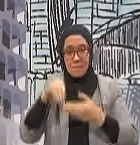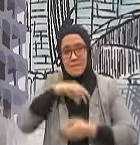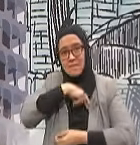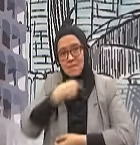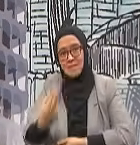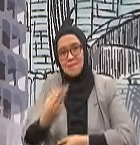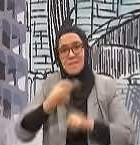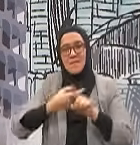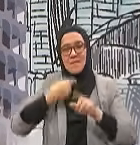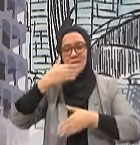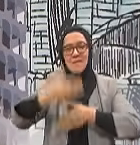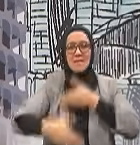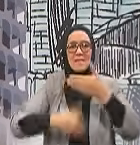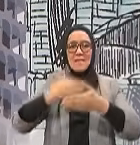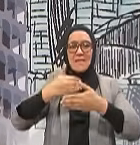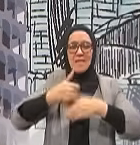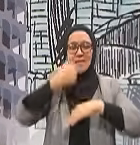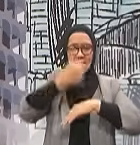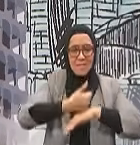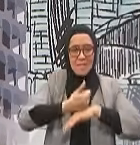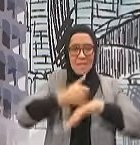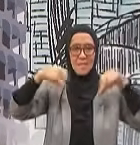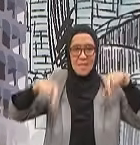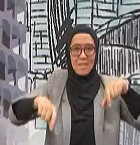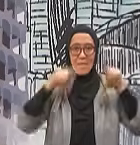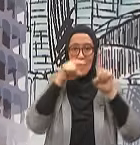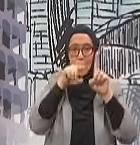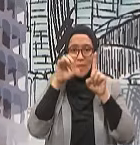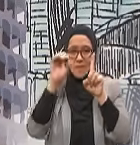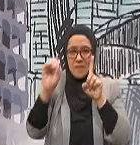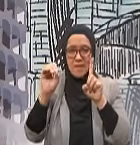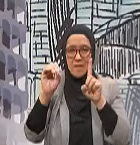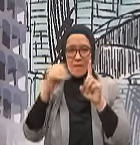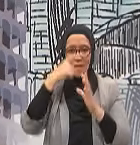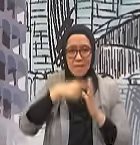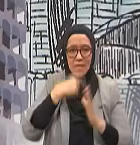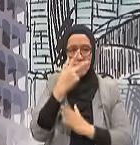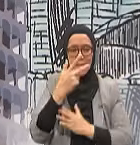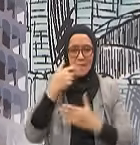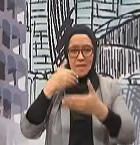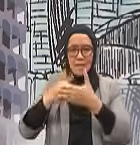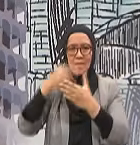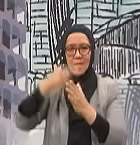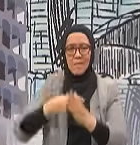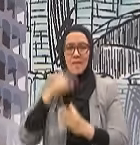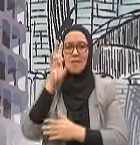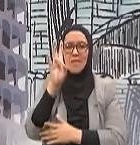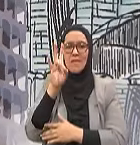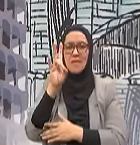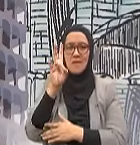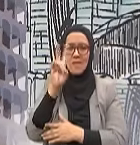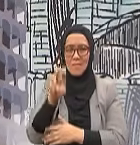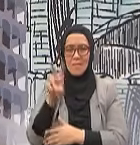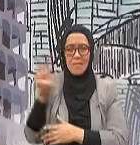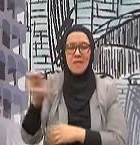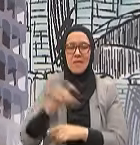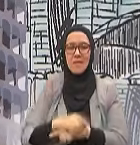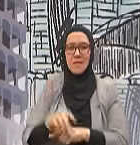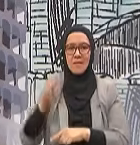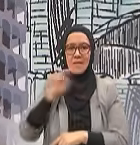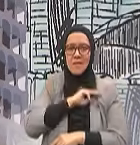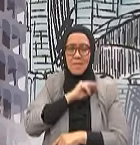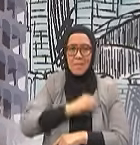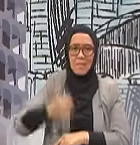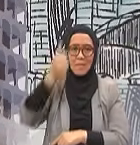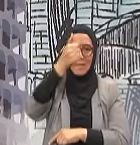Pada pelaksanaan pkpp satu perempuan kosong pada much hingga Juli 2020 menteri kanan Kejora